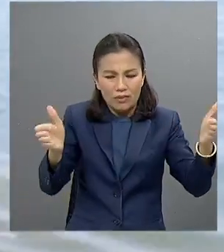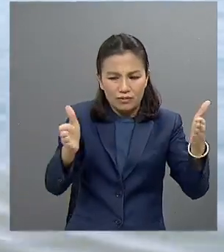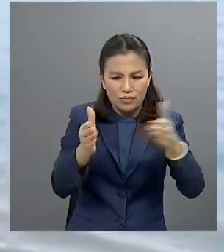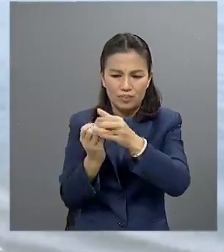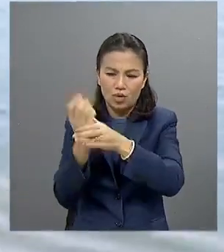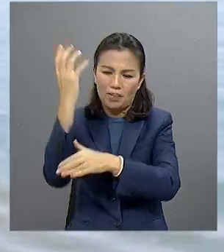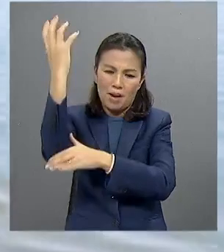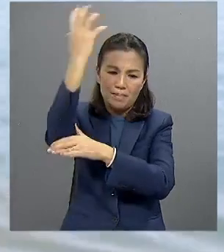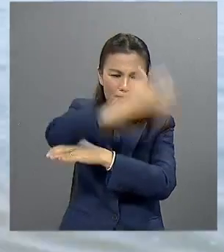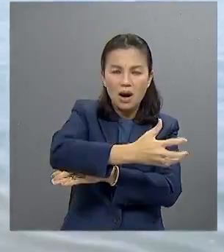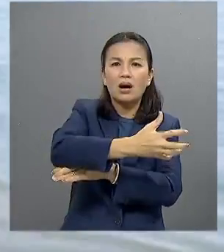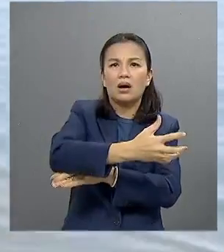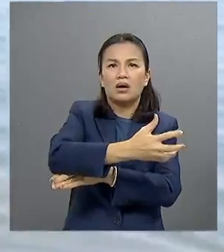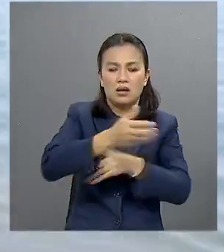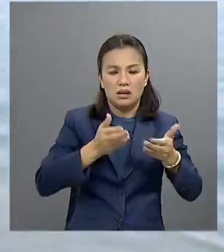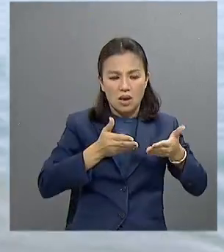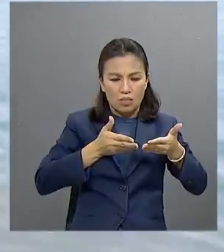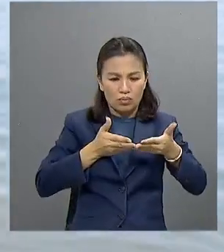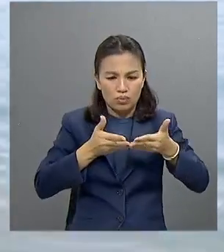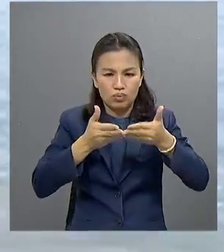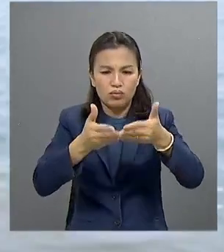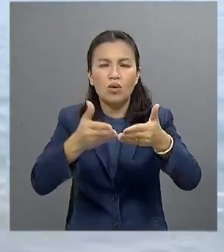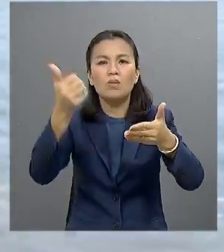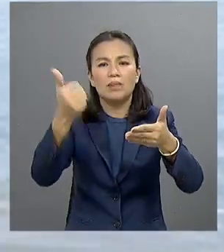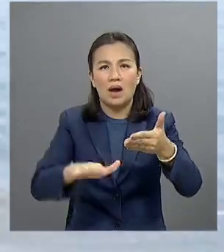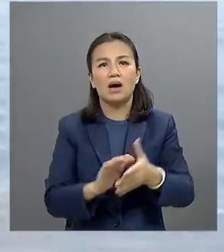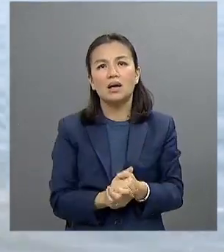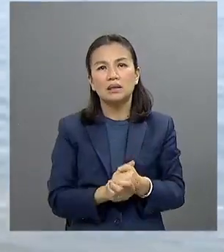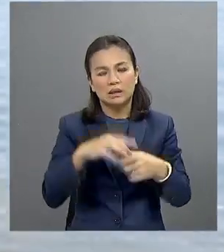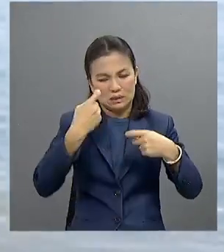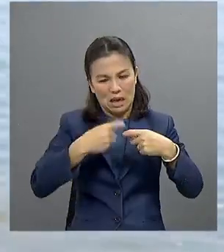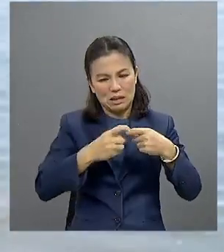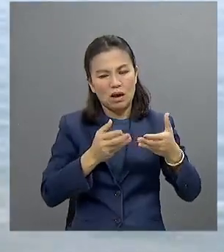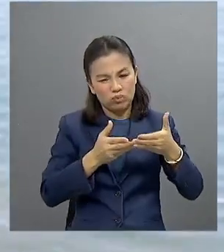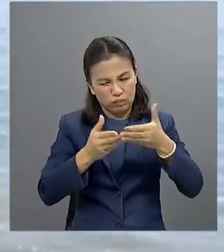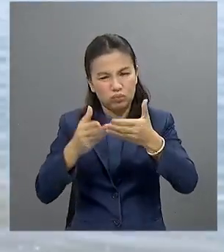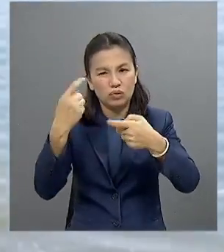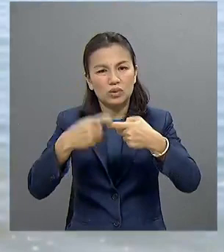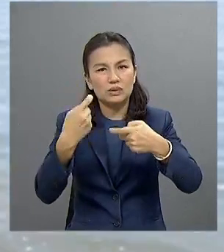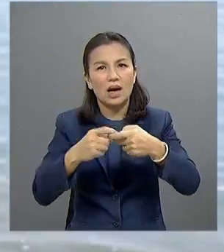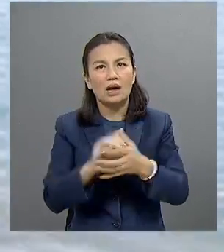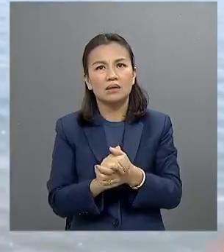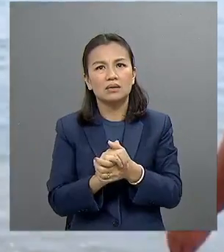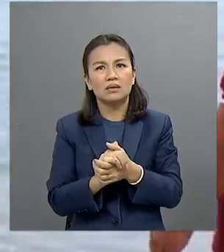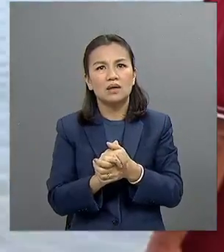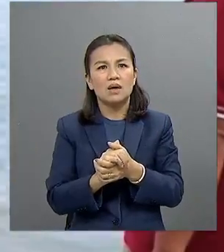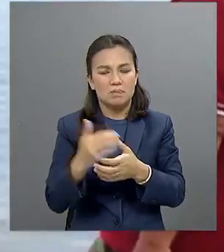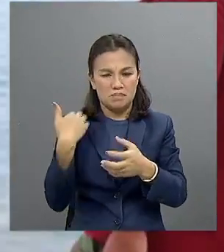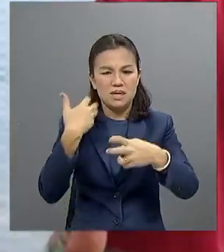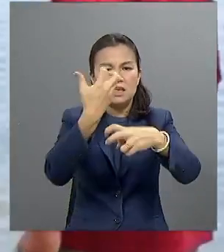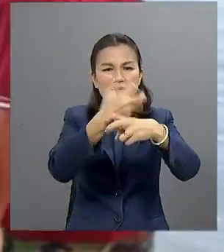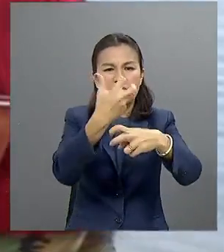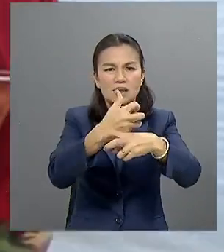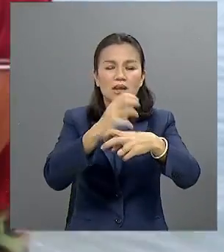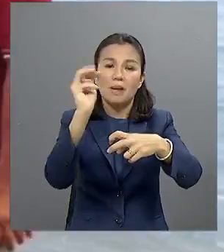ปิดกั้นเรือวิ่งเข้าออกลำบากครับปากคลองมีหินด้วยมีกิ่งไม้ต้นไม้